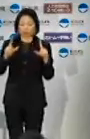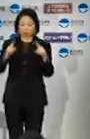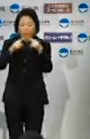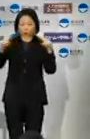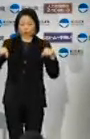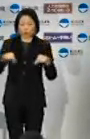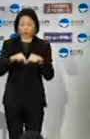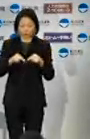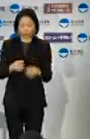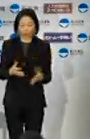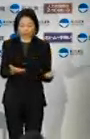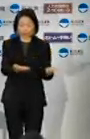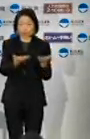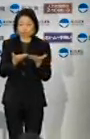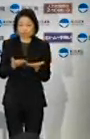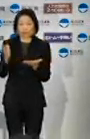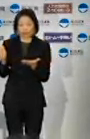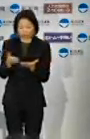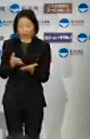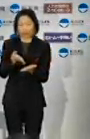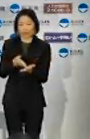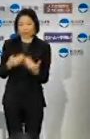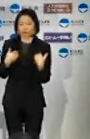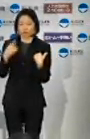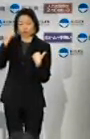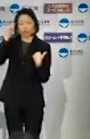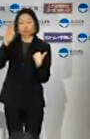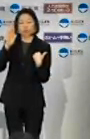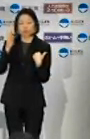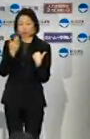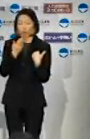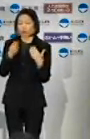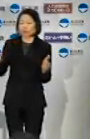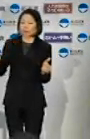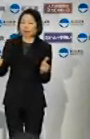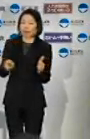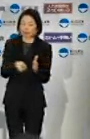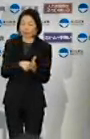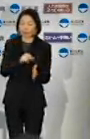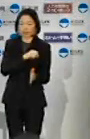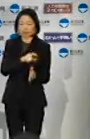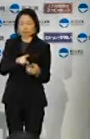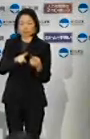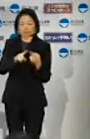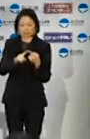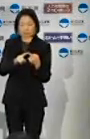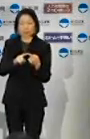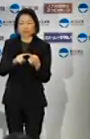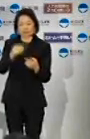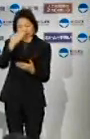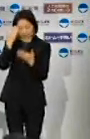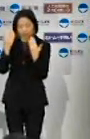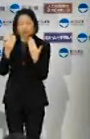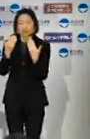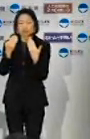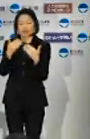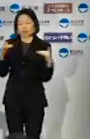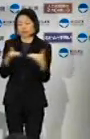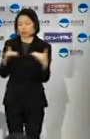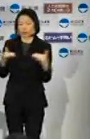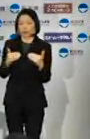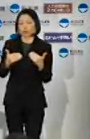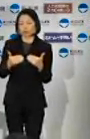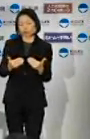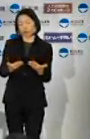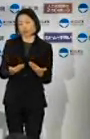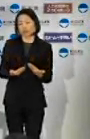ってからお話しするべきだとは思いますけれども、これまで非常に精力的にですね、かつ丁寧に議論を進め